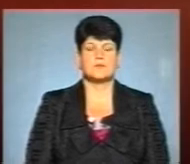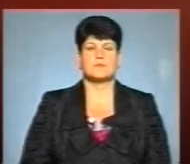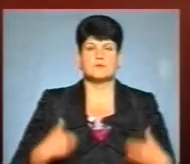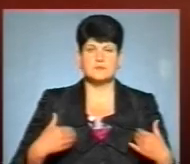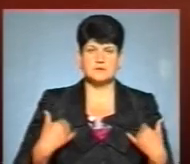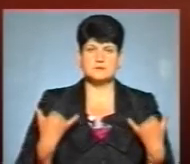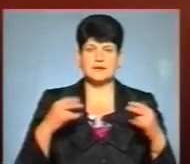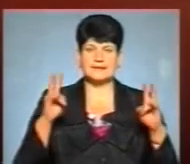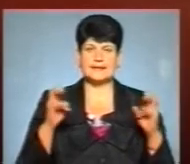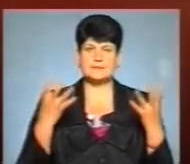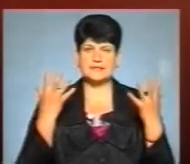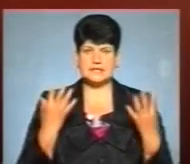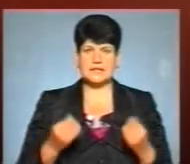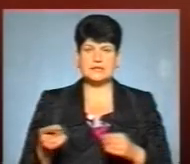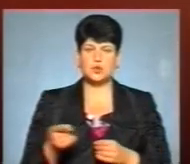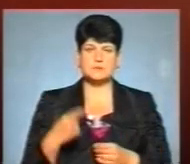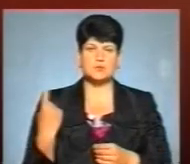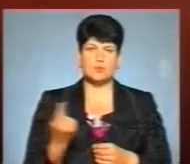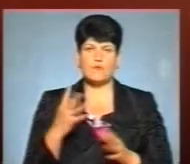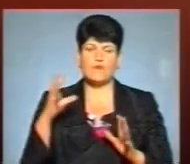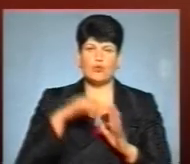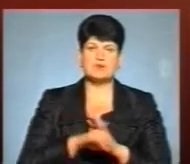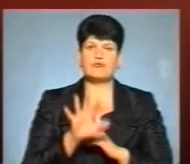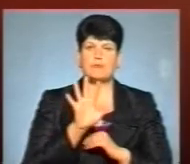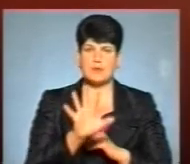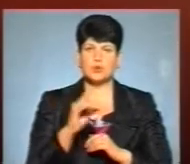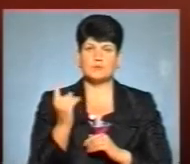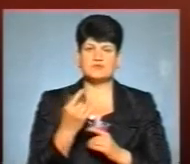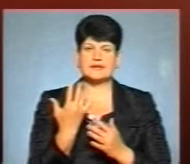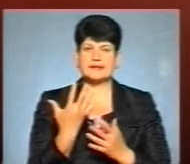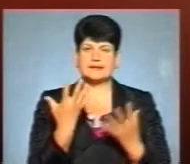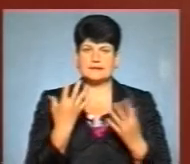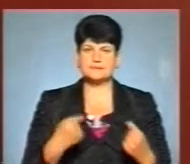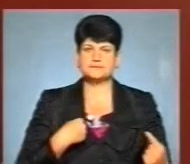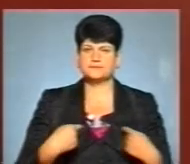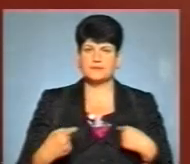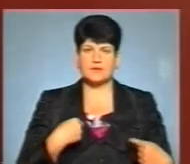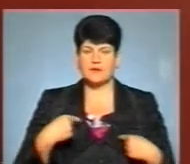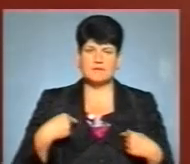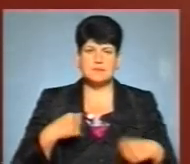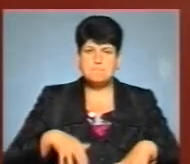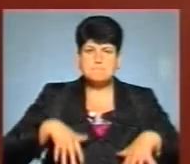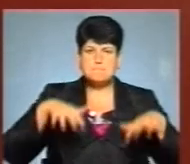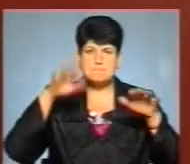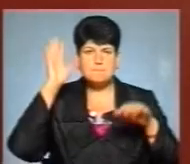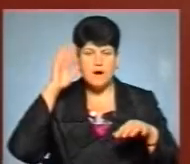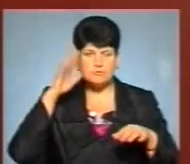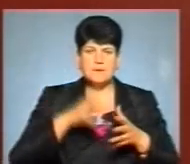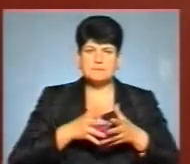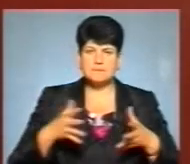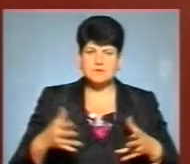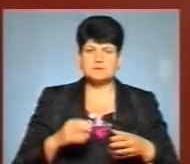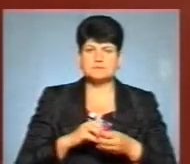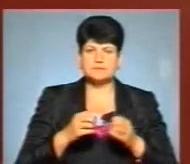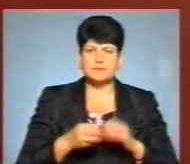Мої вітання в ефірі «Тема дня». Тернопільщина в п'ятірці областей, які вже кілька днів потерпають від руйнівних паводків. Найбільше шкоди